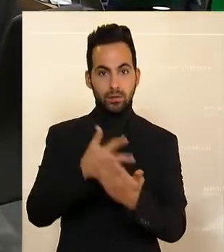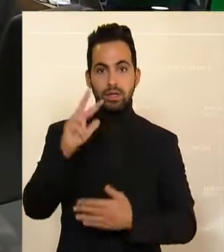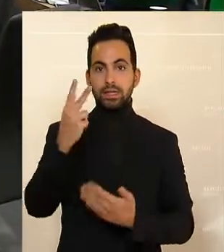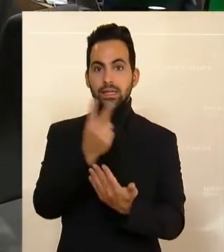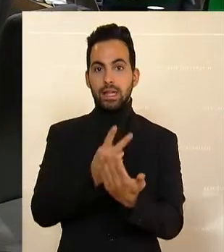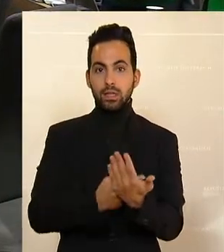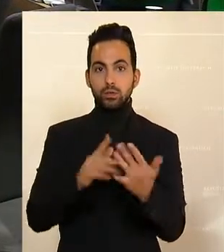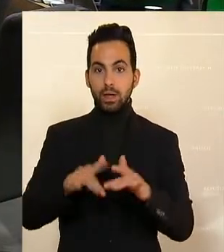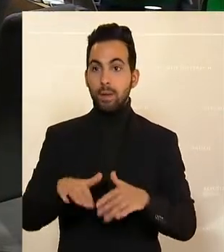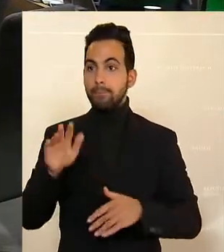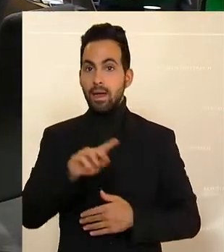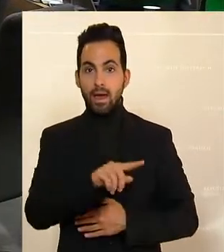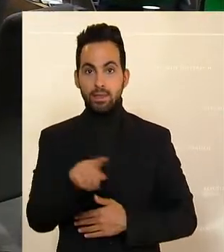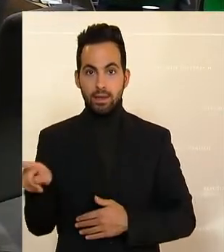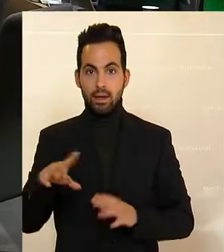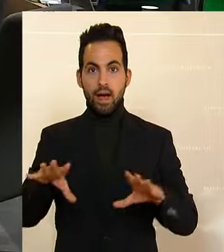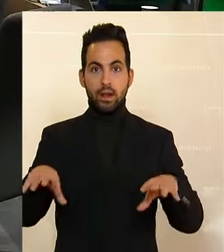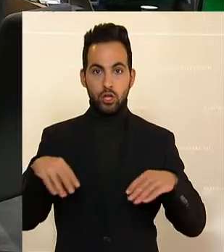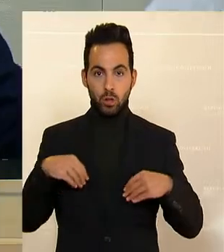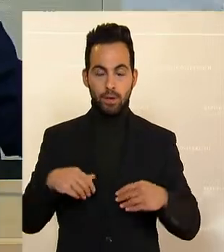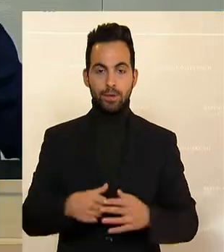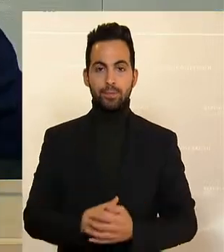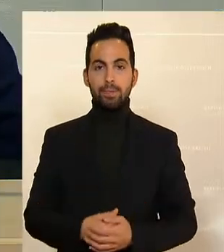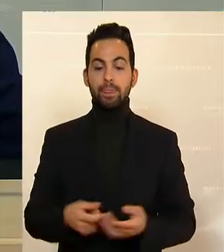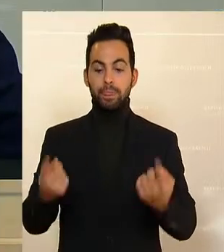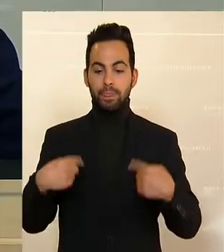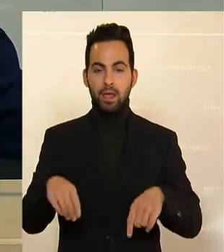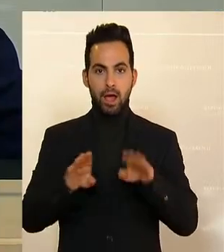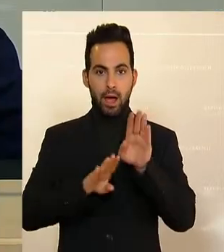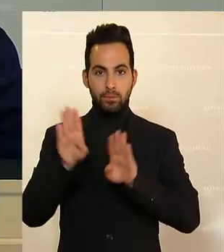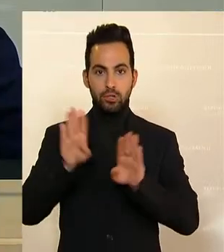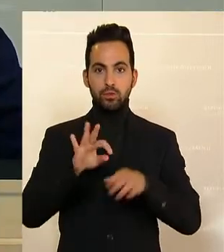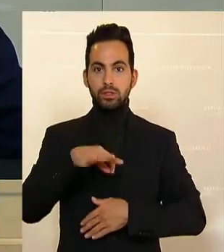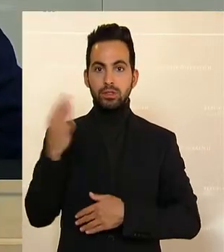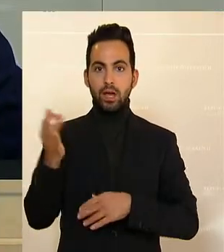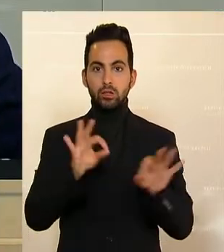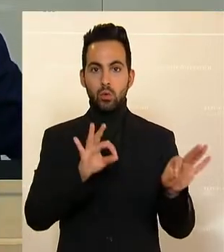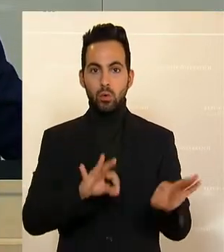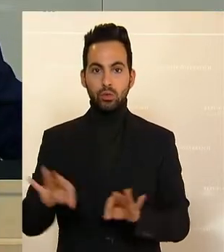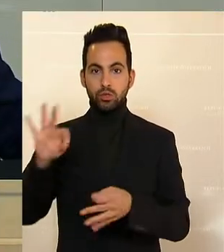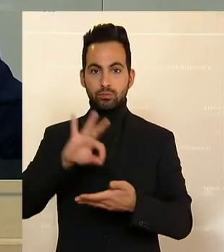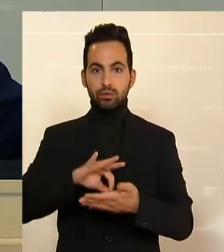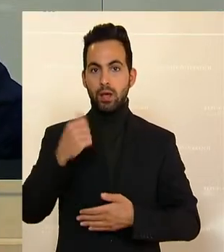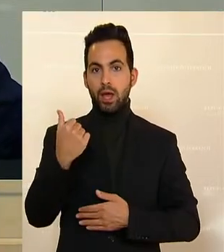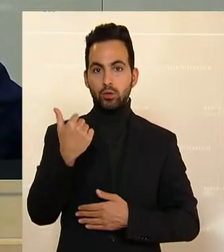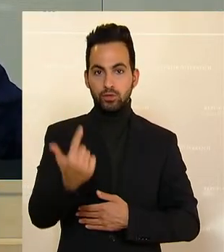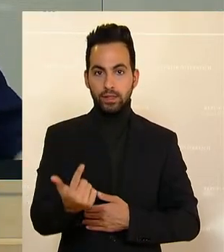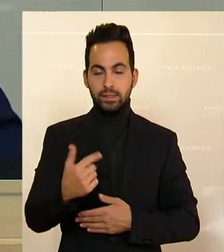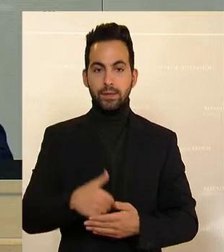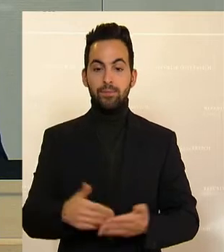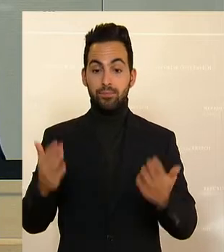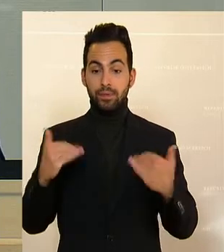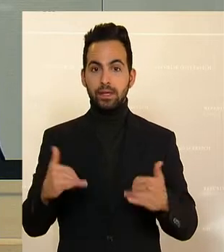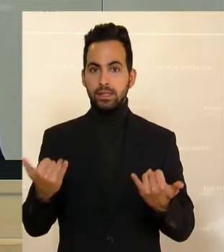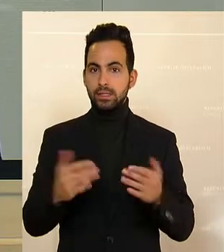dritter Lesung mit Mehrheit angenommen. Abstimmung über den Tagesordnungspunkt 21. Wir